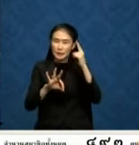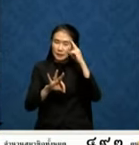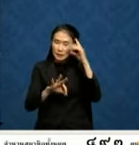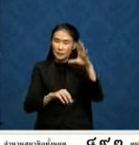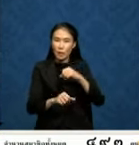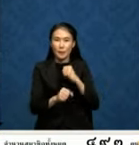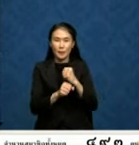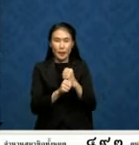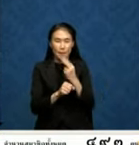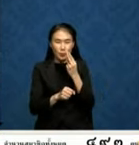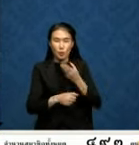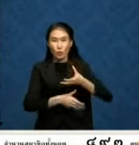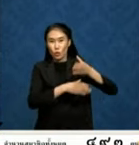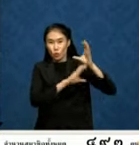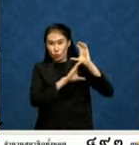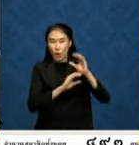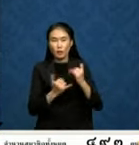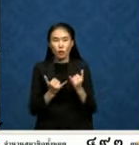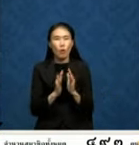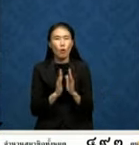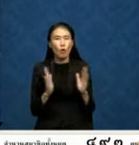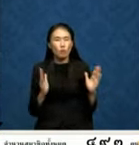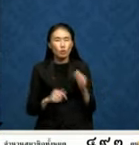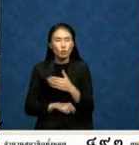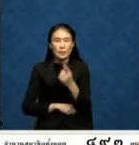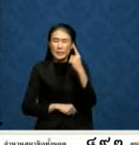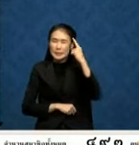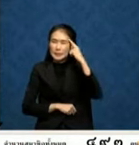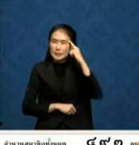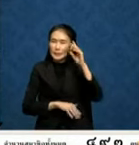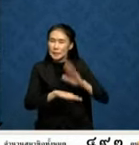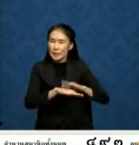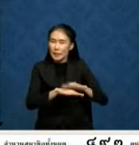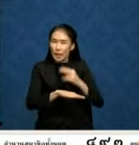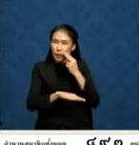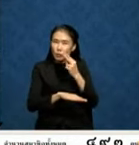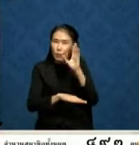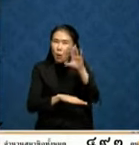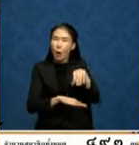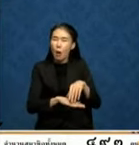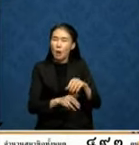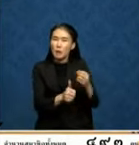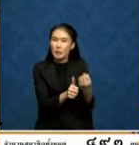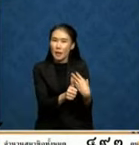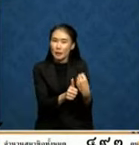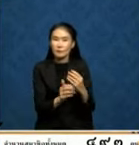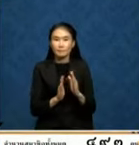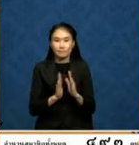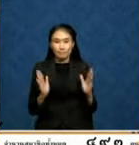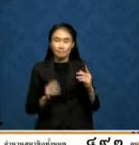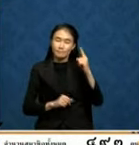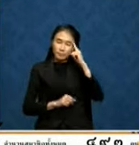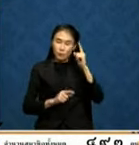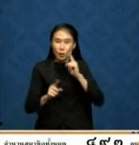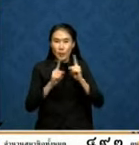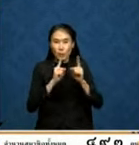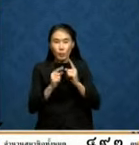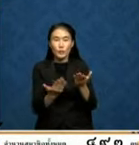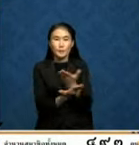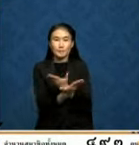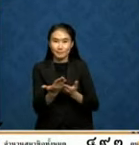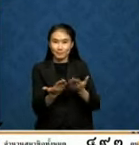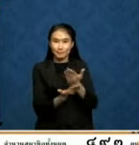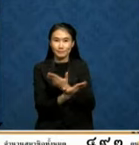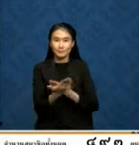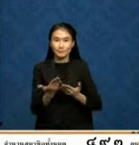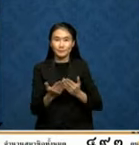าเรื่องนี้เข้ามาทบทวนก็ต้องขอบพระคุณท่านที่ช่วยชี้เราเห็นถึงประเด็นนี้นะครับแล้วก็จะได้มีการพูดคุยหารือกันในเรื่องนี้ต่